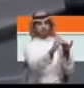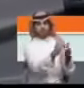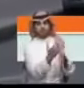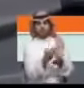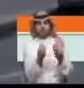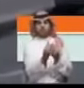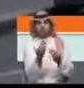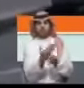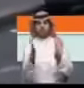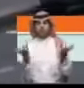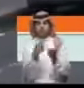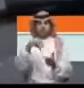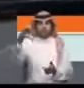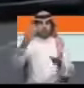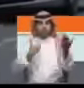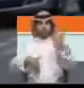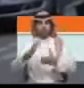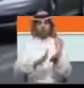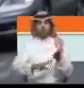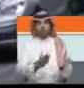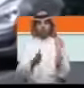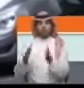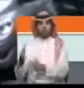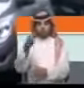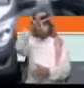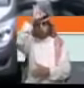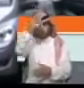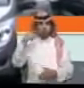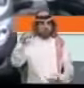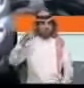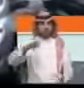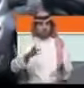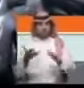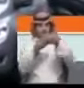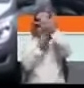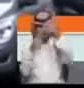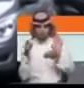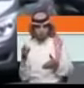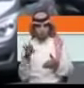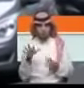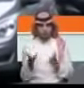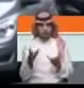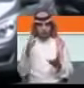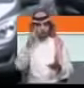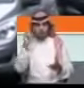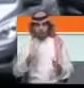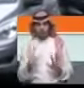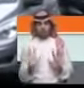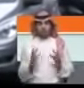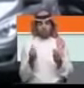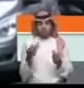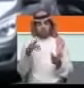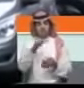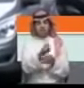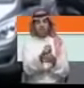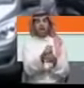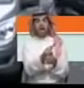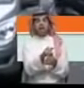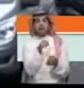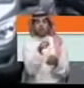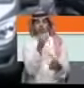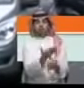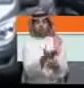إصابتهم خطيرة. من جهتها استبعدت الشرطة الفرنسية فرضية وقوع عمل إرهابي، ورجحت احتمال وقوع تسرب للغاز